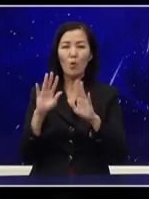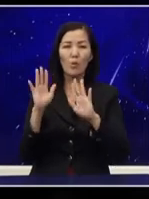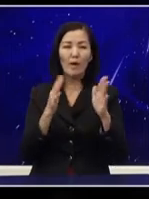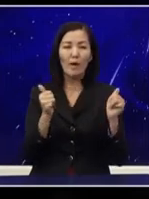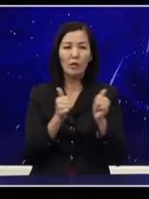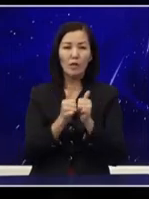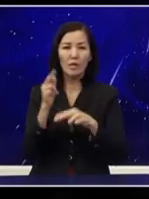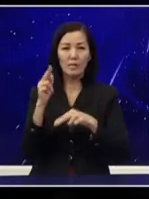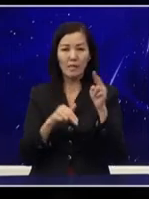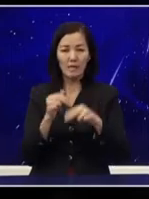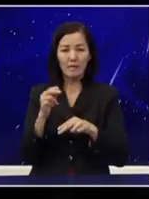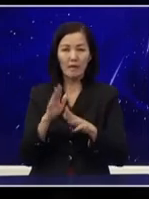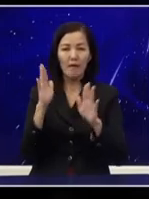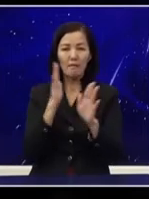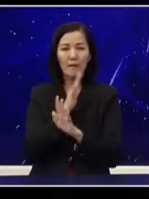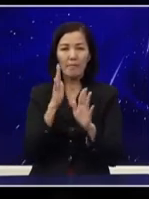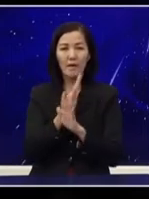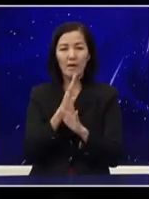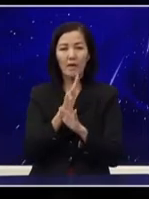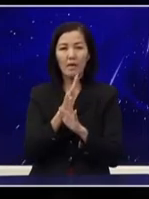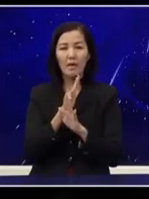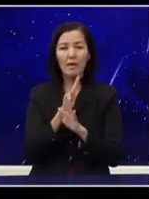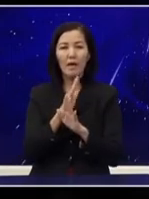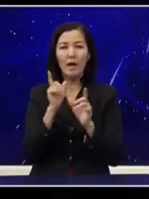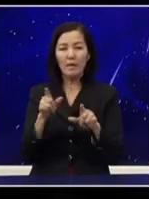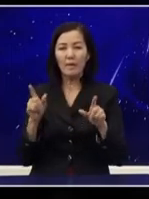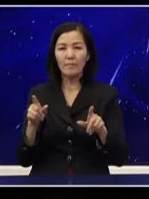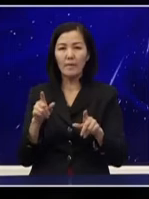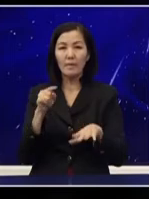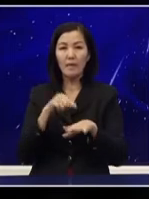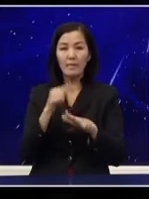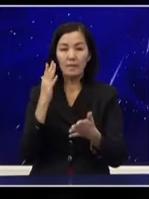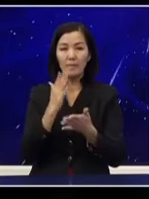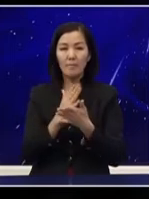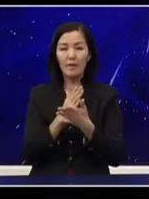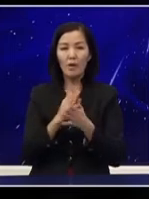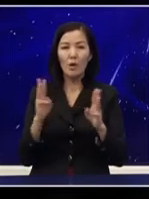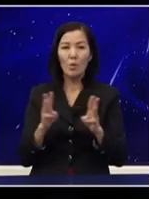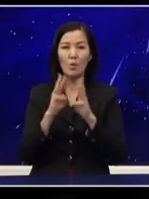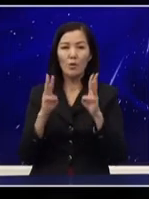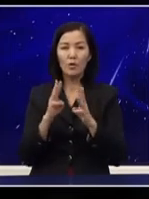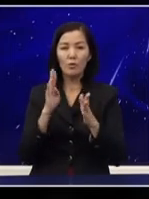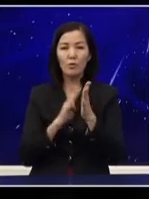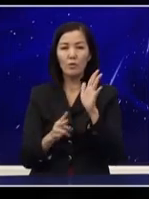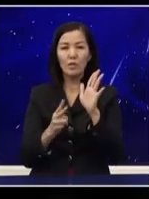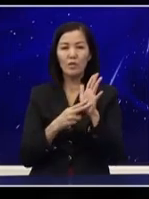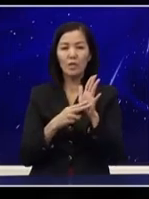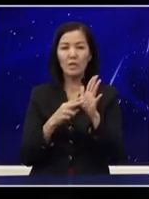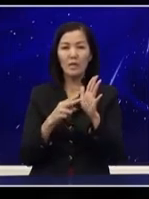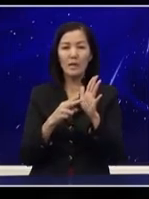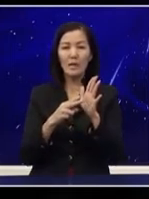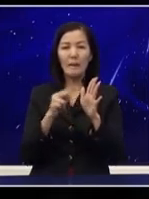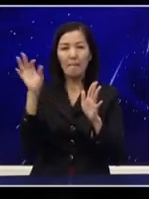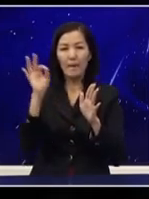салыныпты. Бұл дегеніміз табиғи құбылыстардан бөлек, адами фактордың да әсері көп деген сөз. Өрттің 97% адамдардың қолынан болып